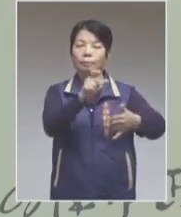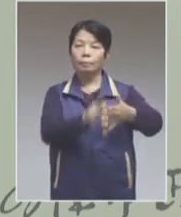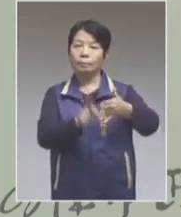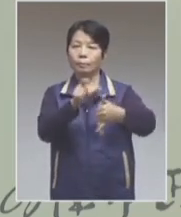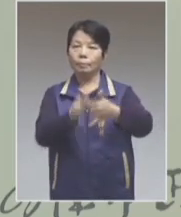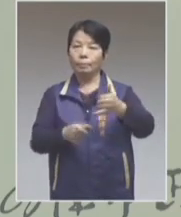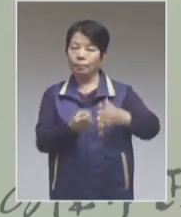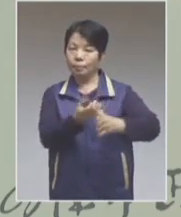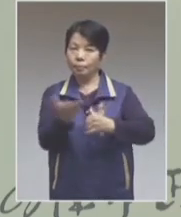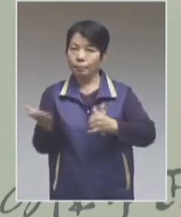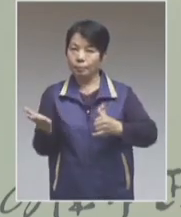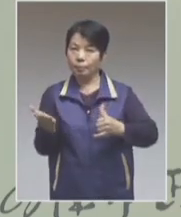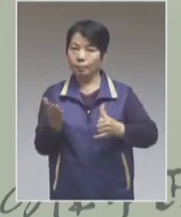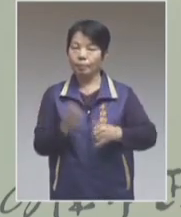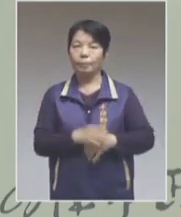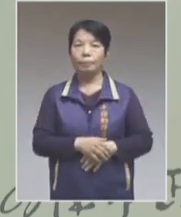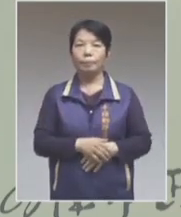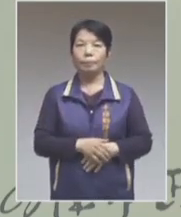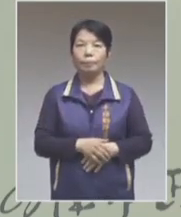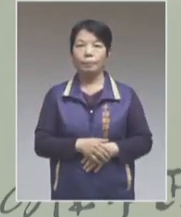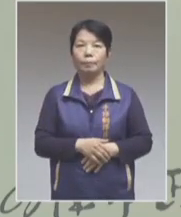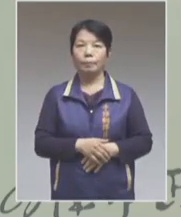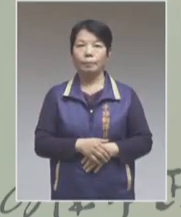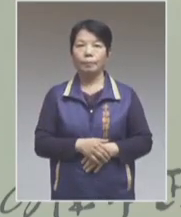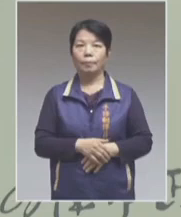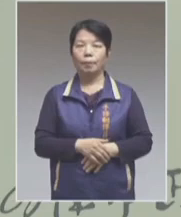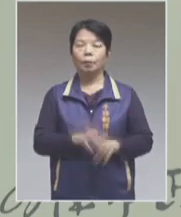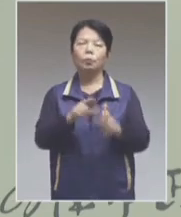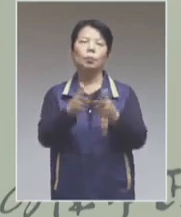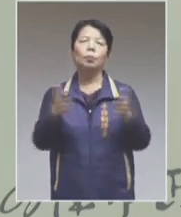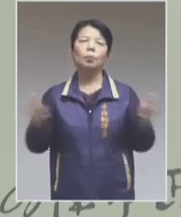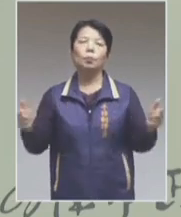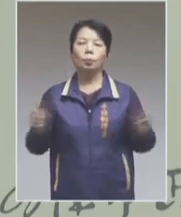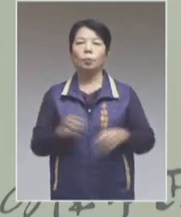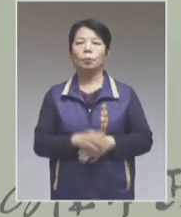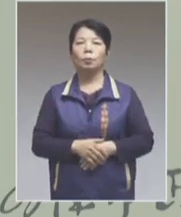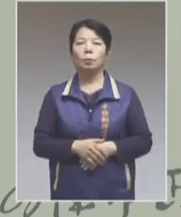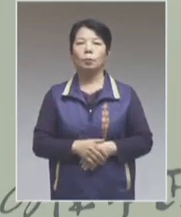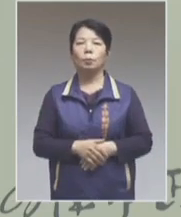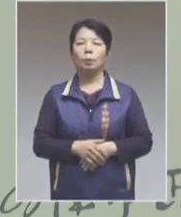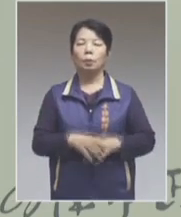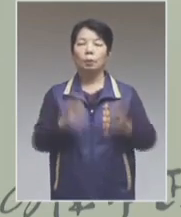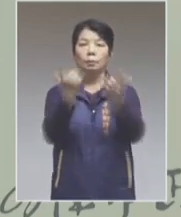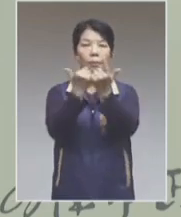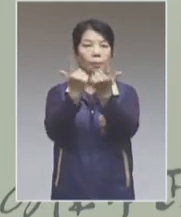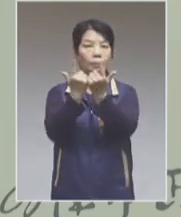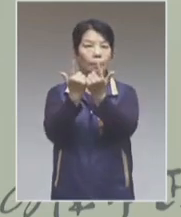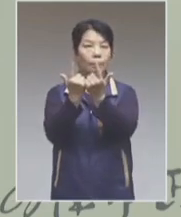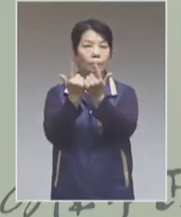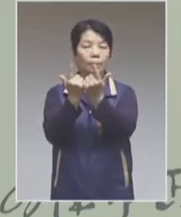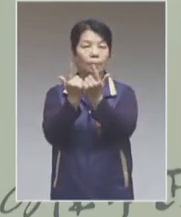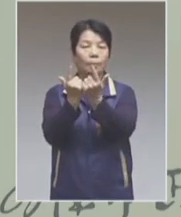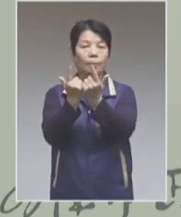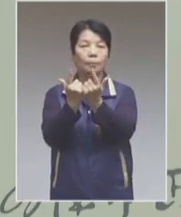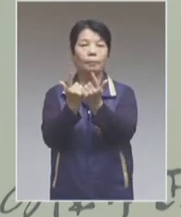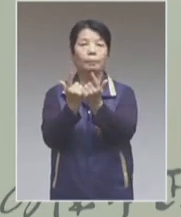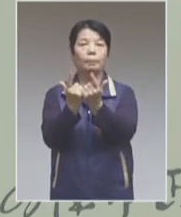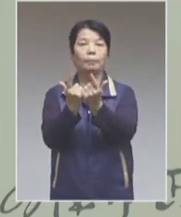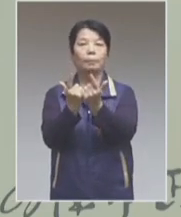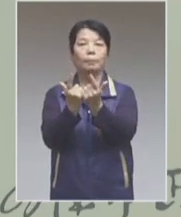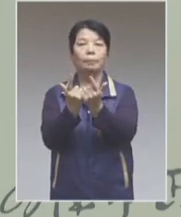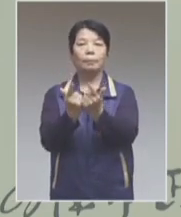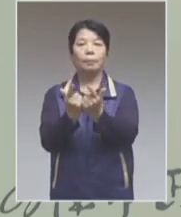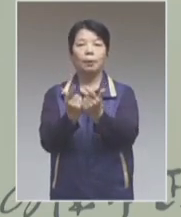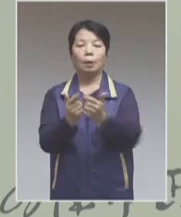好，在都有，好，从台北啊到北部到这个南